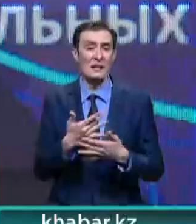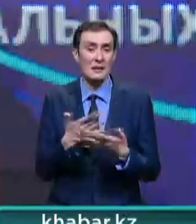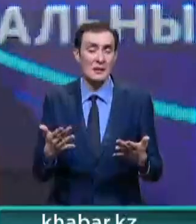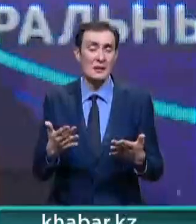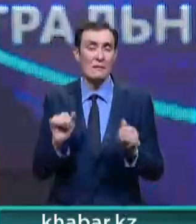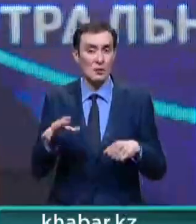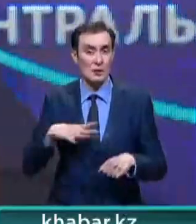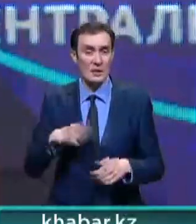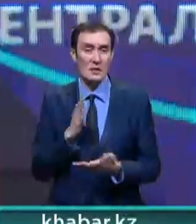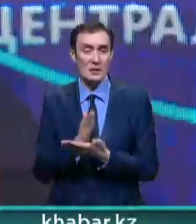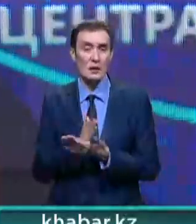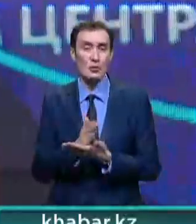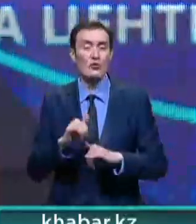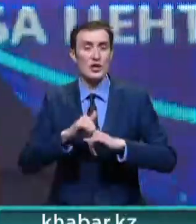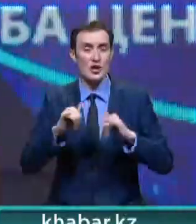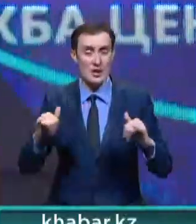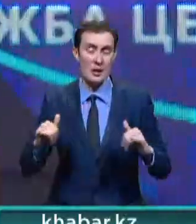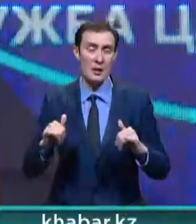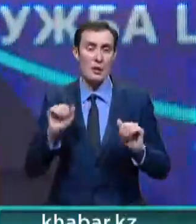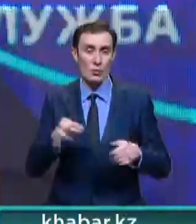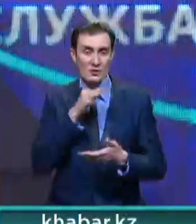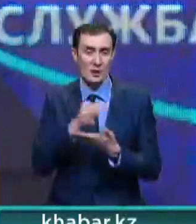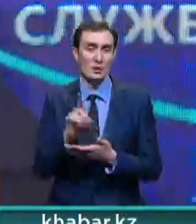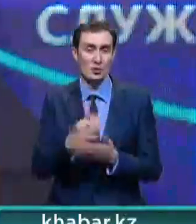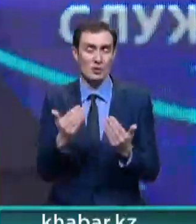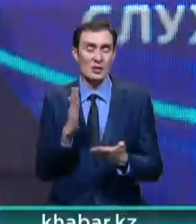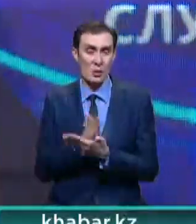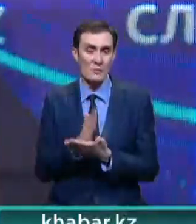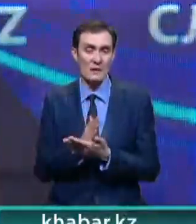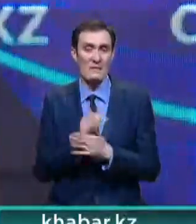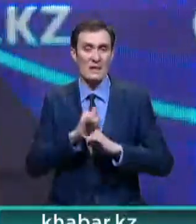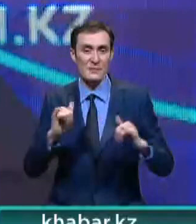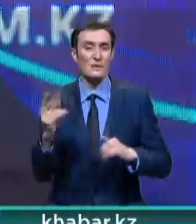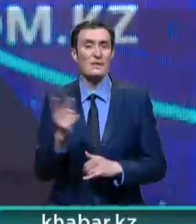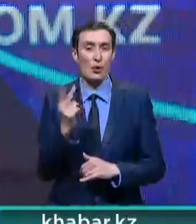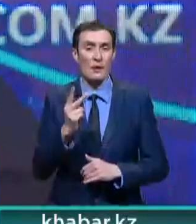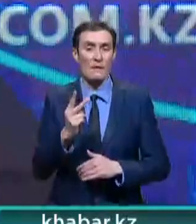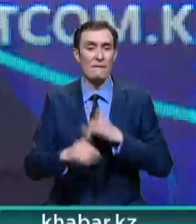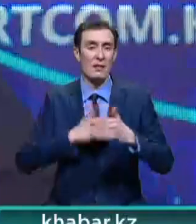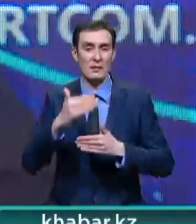мы, наблюдая рост, можем сказать, что находимся в стадии развития и второй волны.